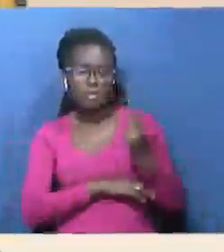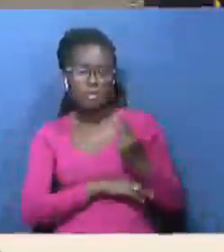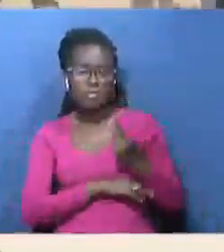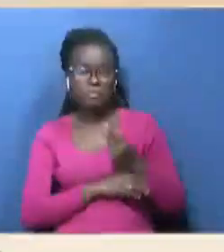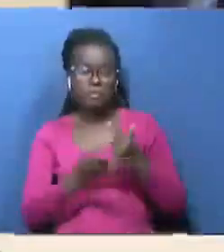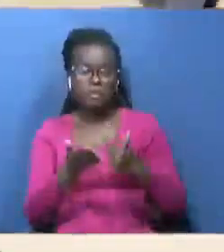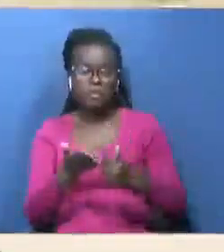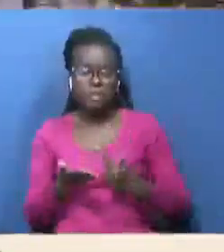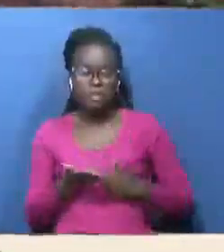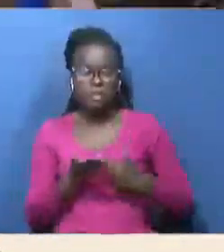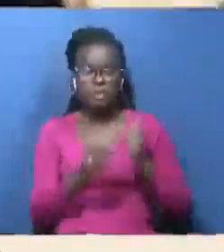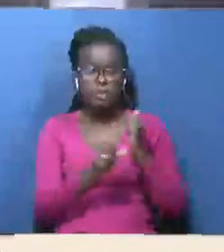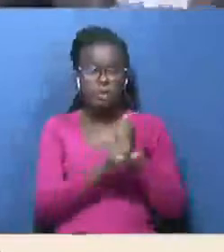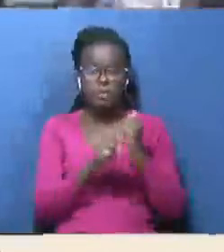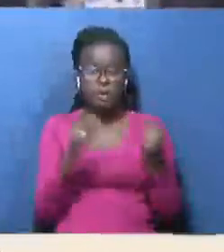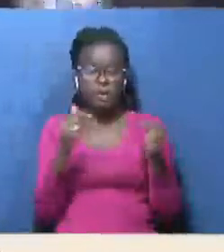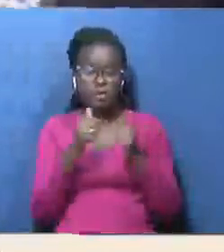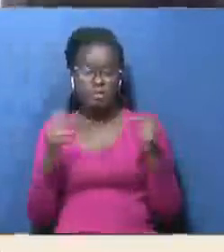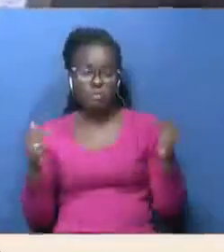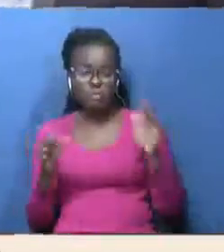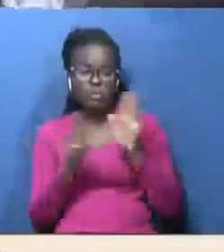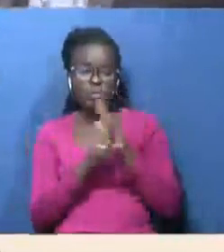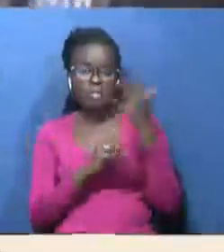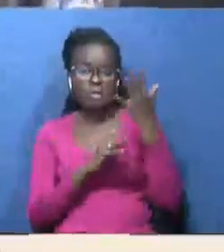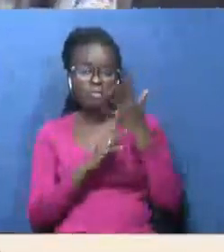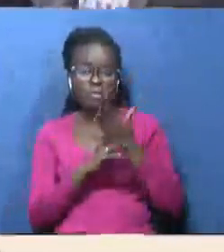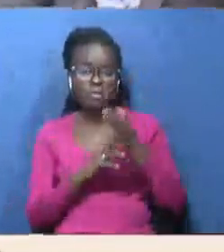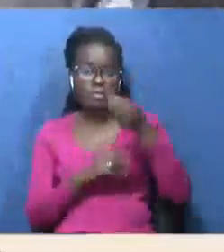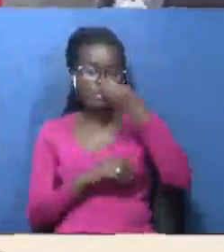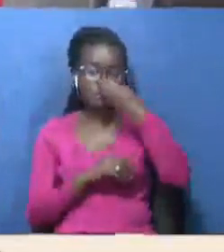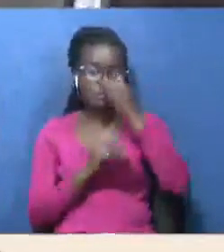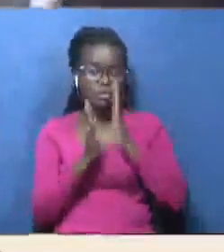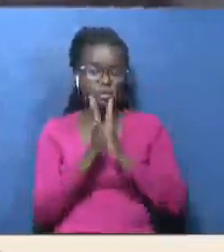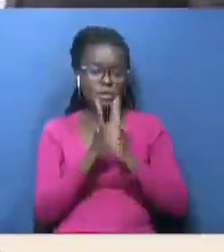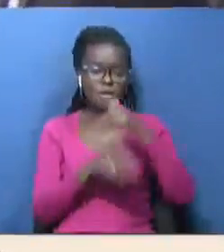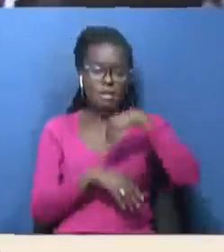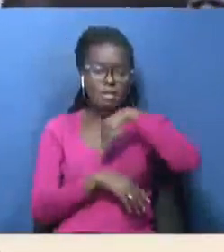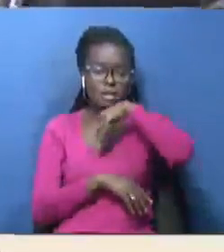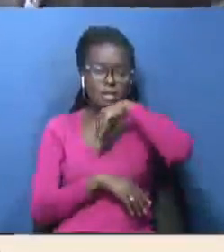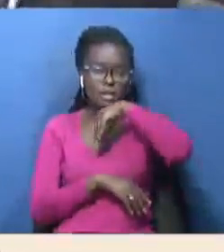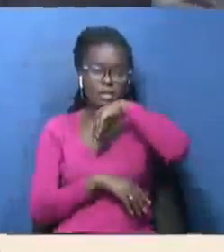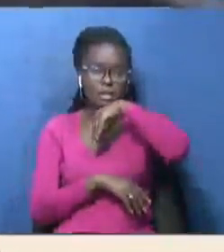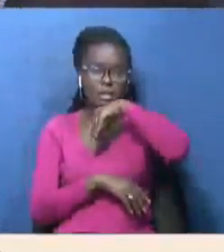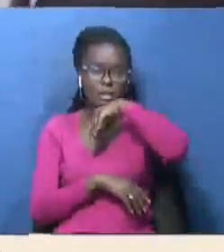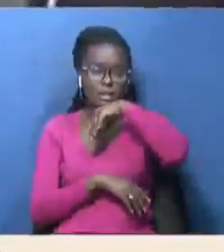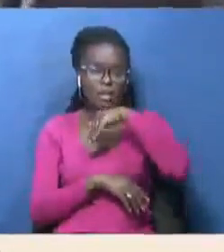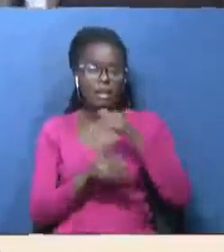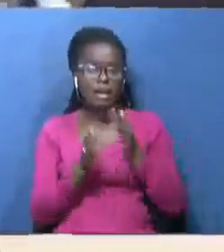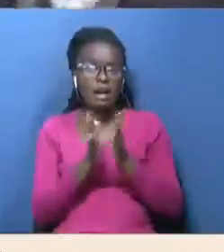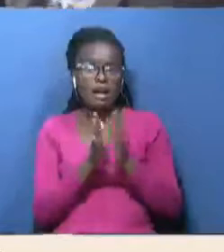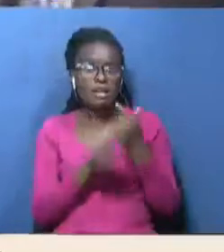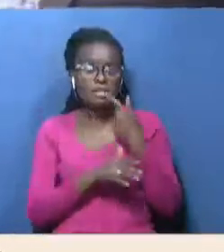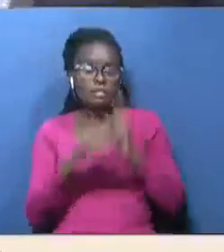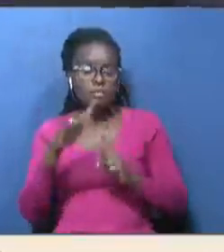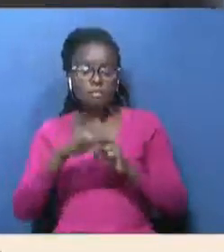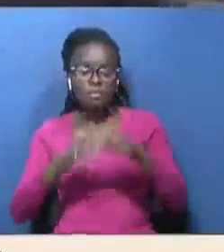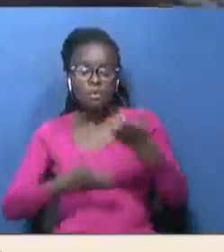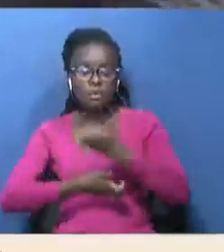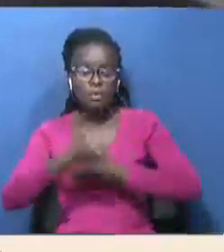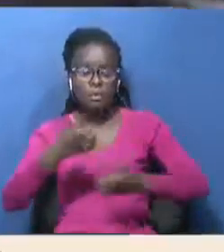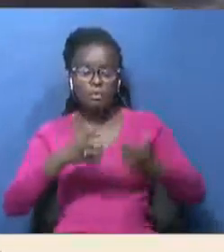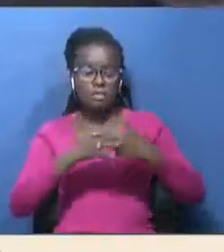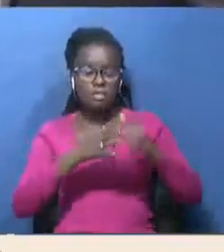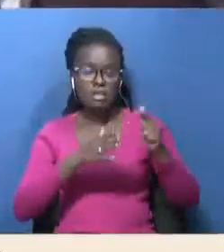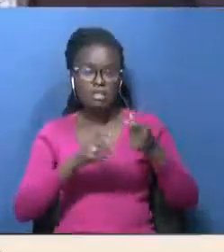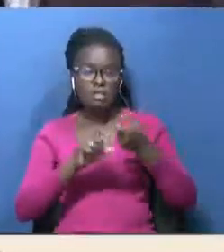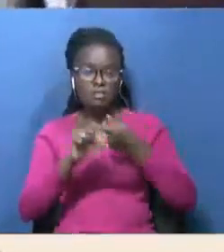rĩu ĩcũngĩrĩirie mũng'ethanĩro mũhiũ gatagatĩ ka mũnini wa President William Ruto ũrĩa wĩranĩire kwarahũra wonjoria ambĩrĩirie